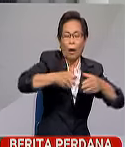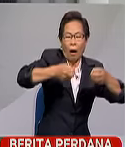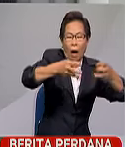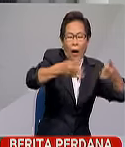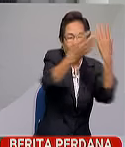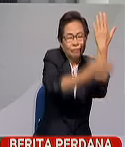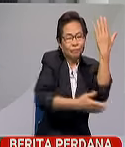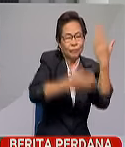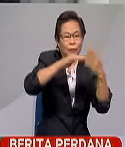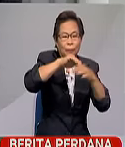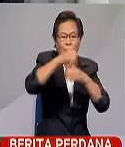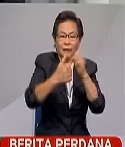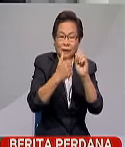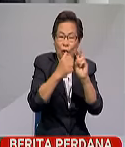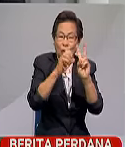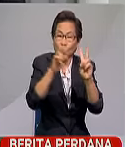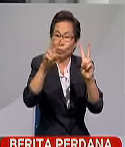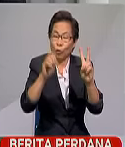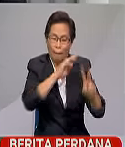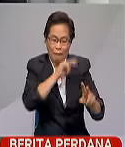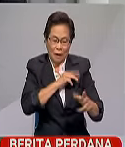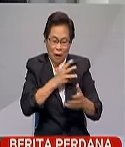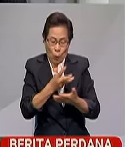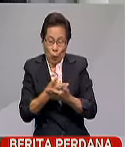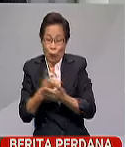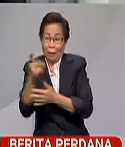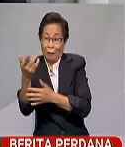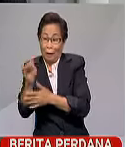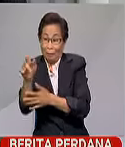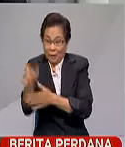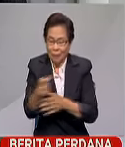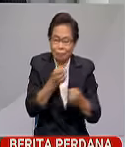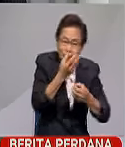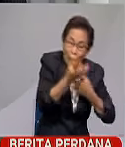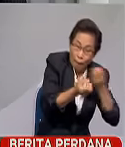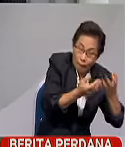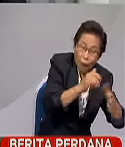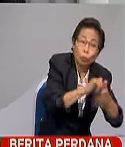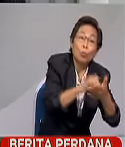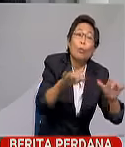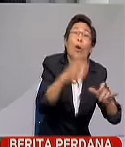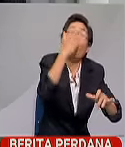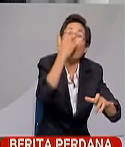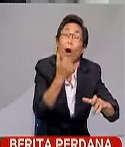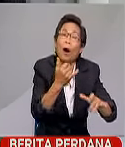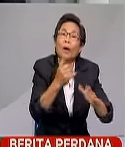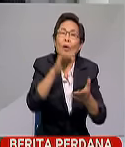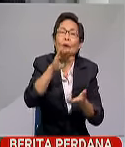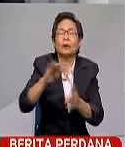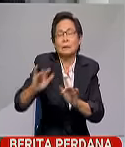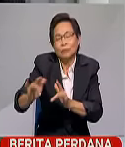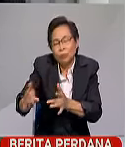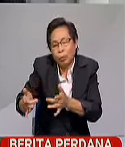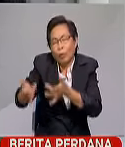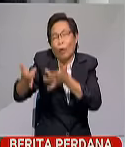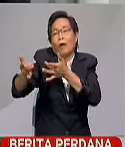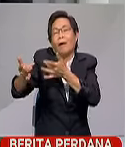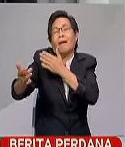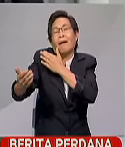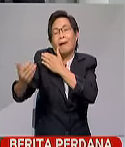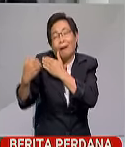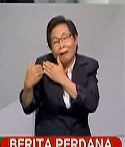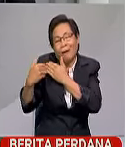seluruh negara tahun ini. Menteri Kewangan Lim Guan Eng menjelaskan perkara tersebut dilakukan untuk mengurangkan beban kos sara hidup rakyat.